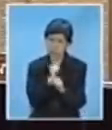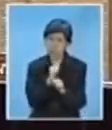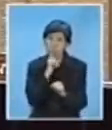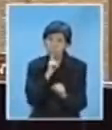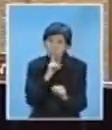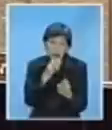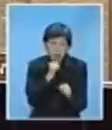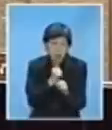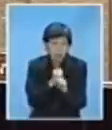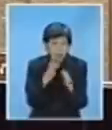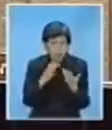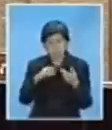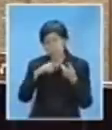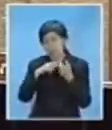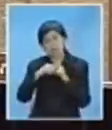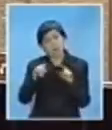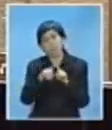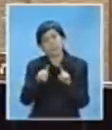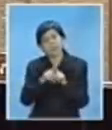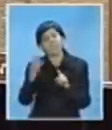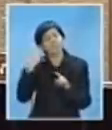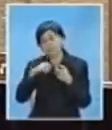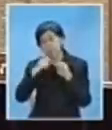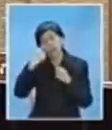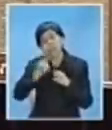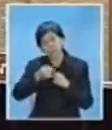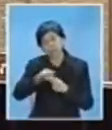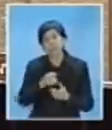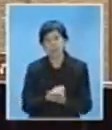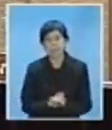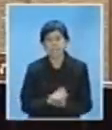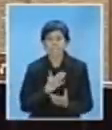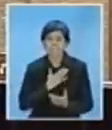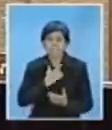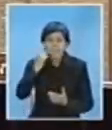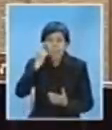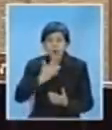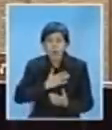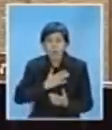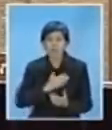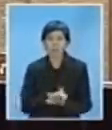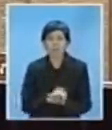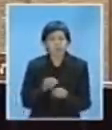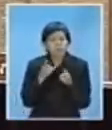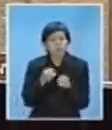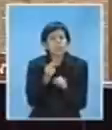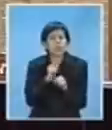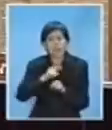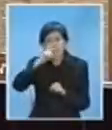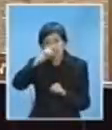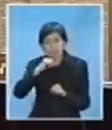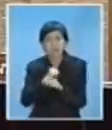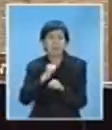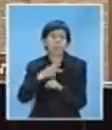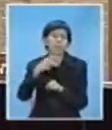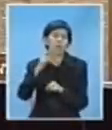าไม่พูดแล้วทำก็จะเป็นปัญหาเหมือนกับที่แล้วมานะครับเพราะฉะนั้นเนี่ยหลักคิดชัดเจนครับทำอย่างไรให้คนไทยและประเทศไทยได้ประโยชน์